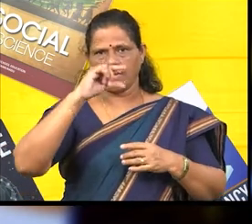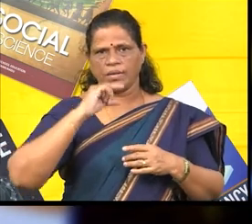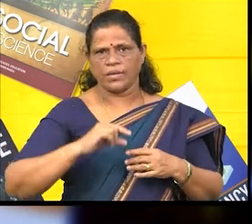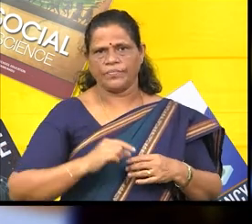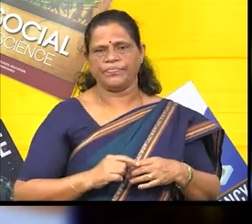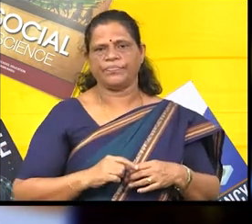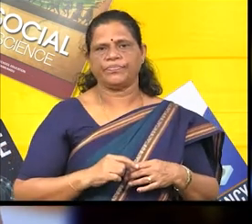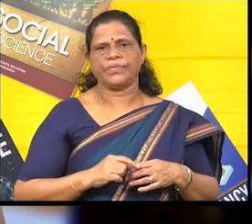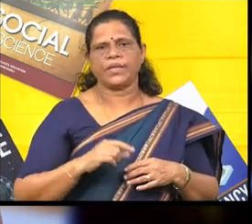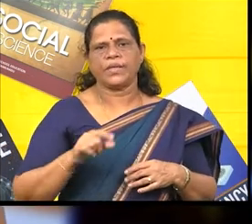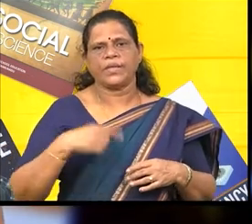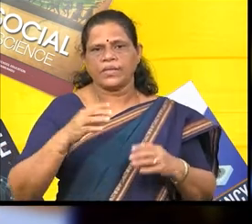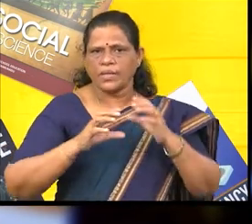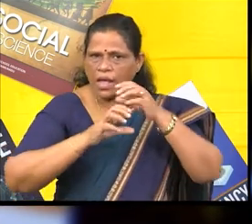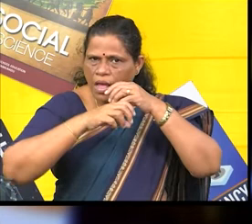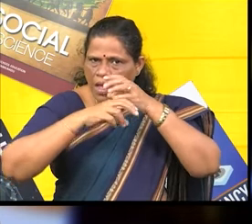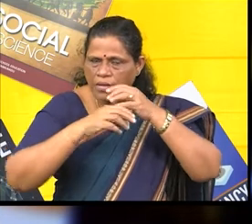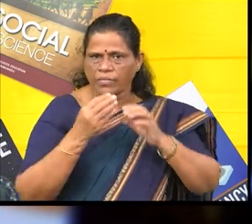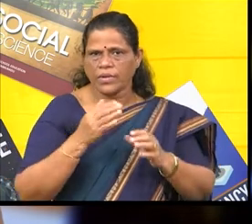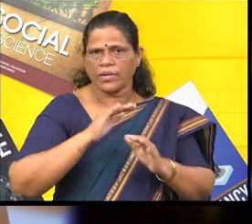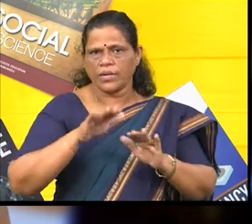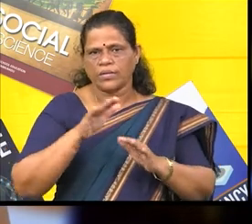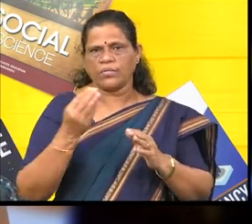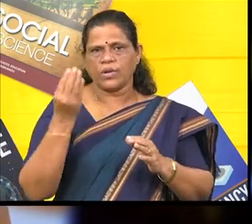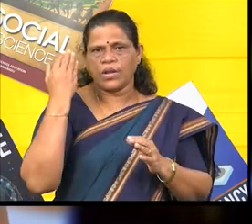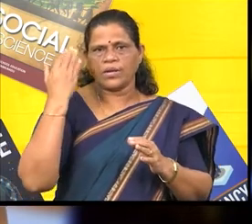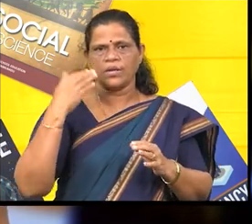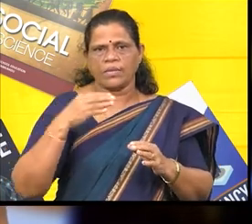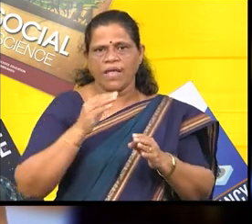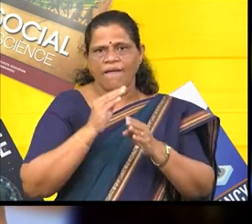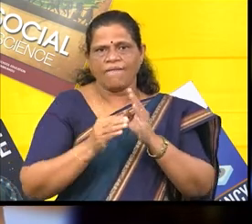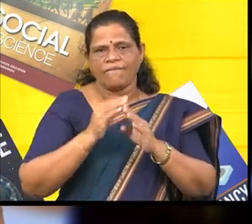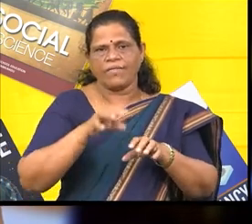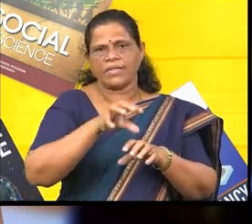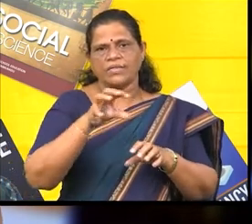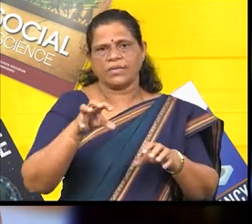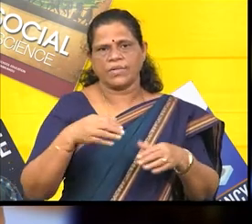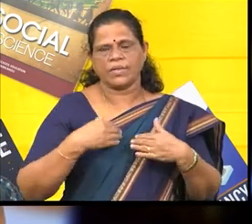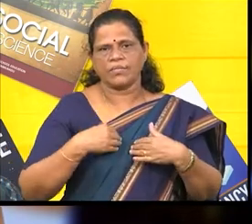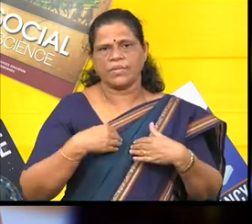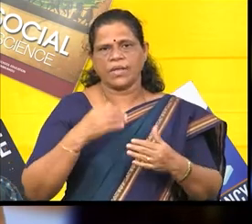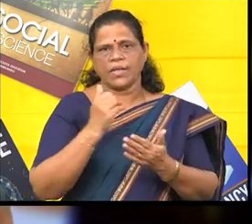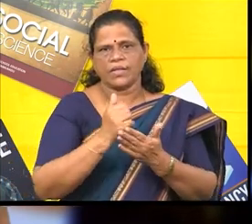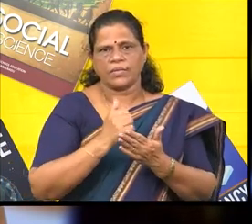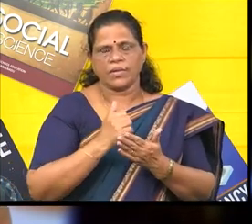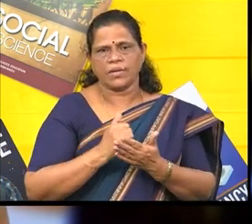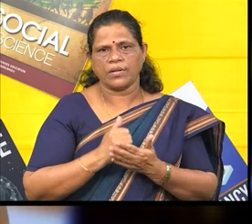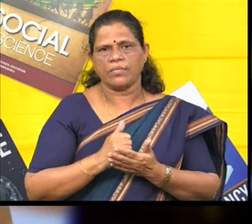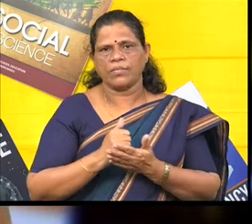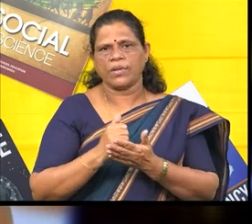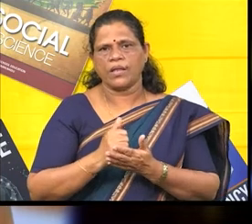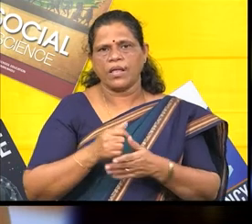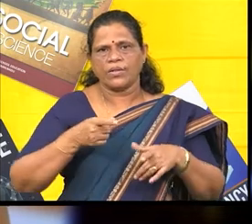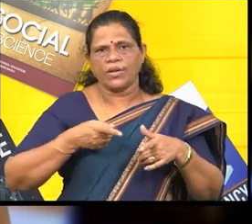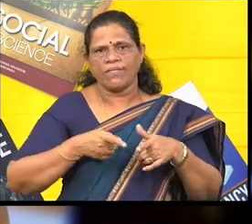நடக்கும். சரி, இந்த ஆய்வுகளில் நடந்ததுக்கு முன்னாடி வேதியியல் சேர்மங்கள் எந்தெந்த படிகளில் நமக்கு பயன்படுது, தடயவியல்